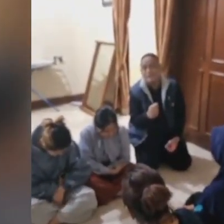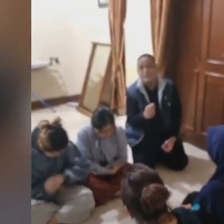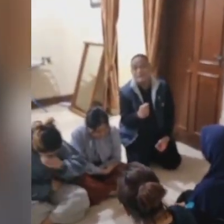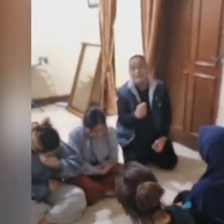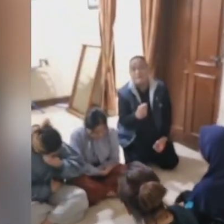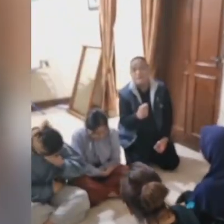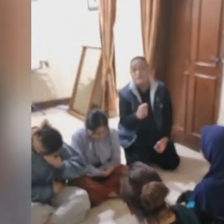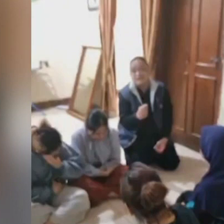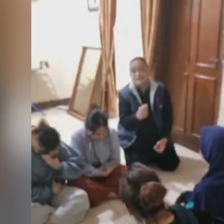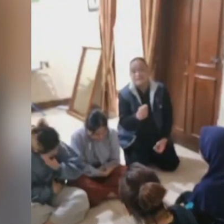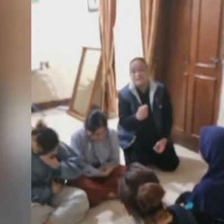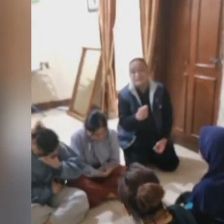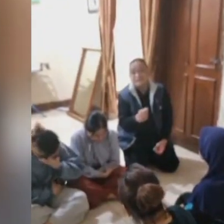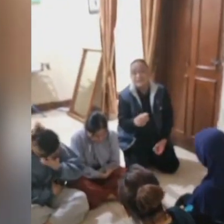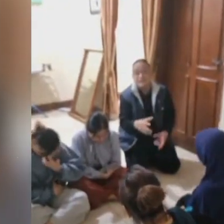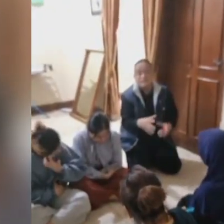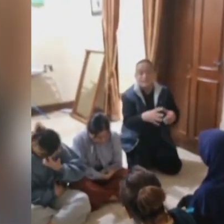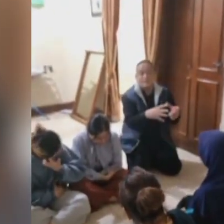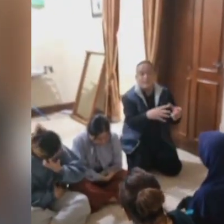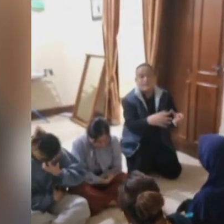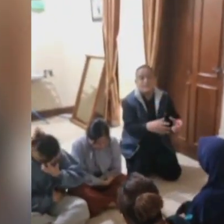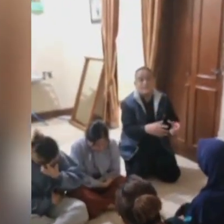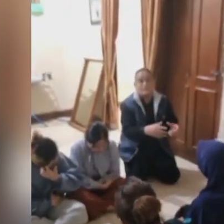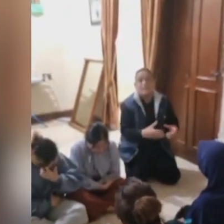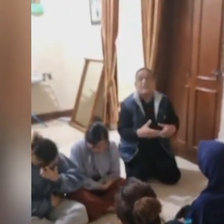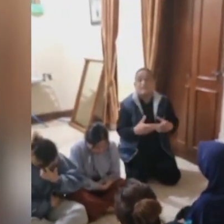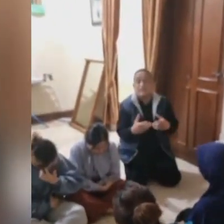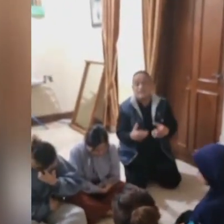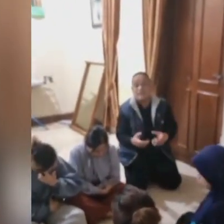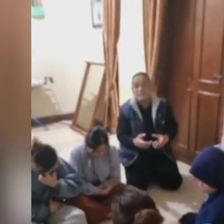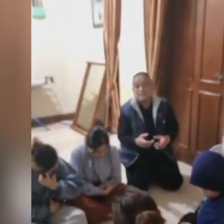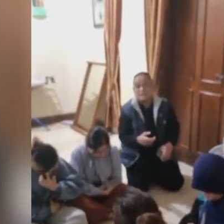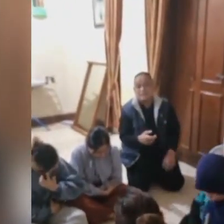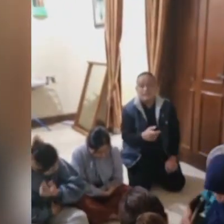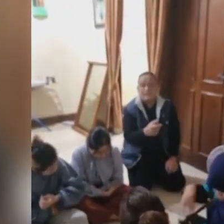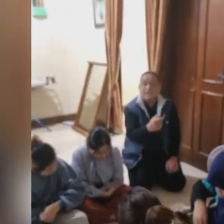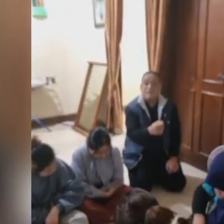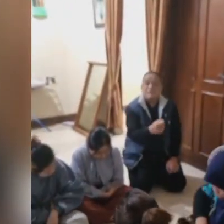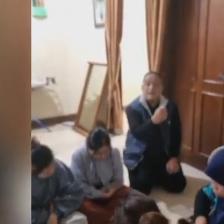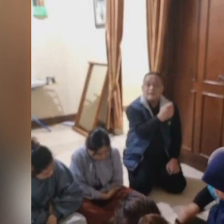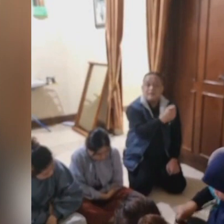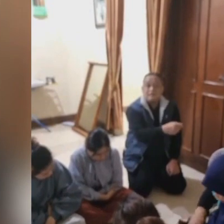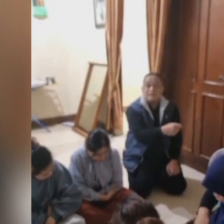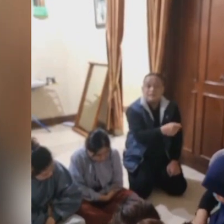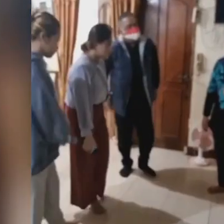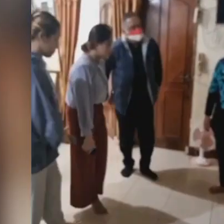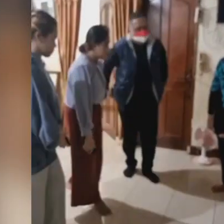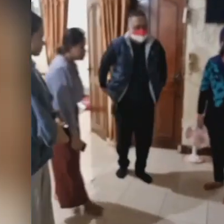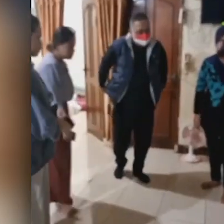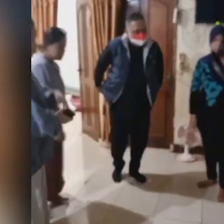mengaku akan diberangkatkan ke Arab Saudi dari lokasi petugas juga menangkap dua orang pelaku penyalur yang langsung